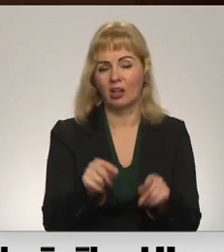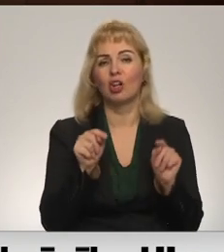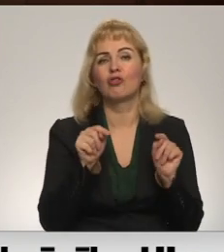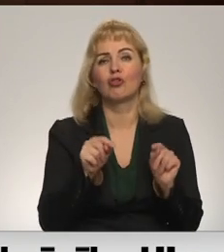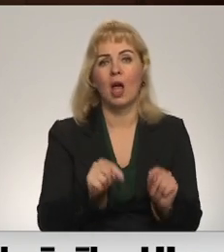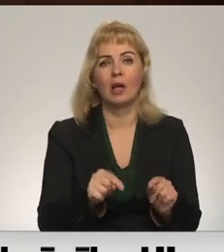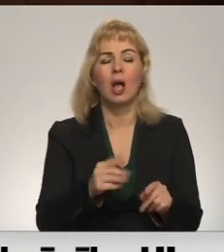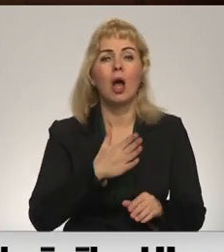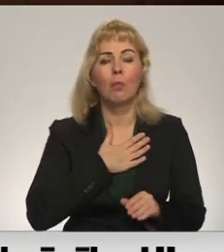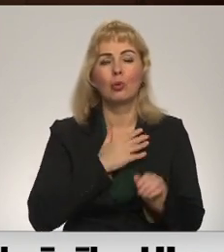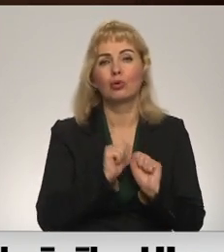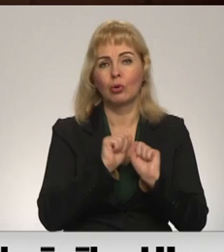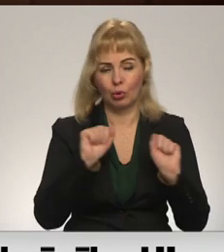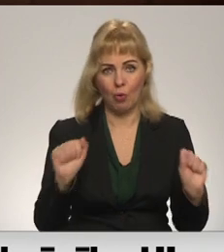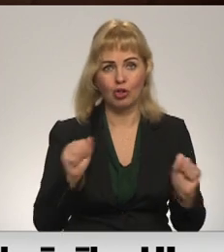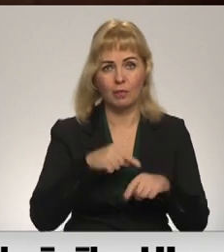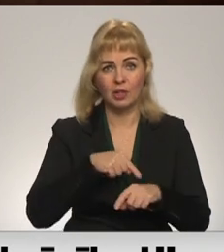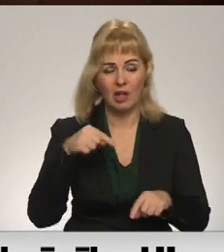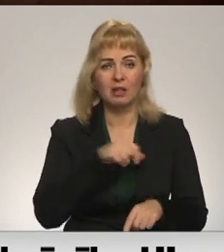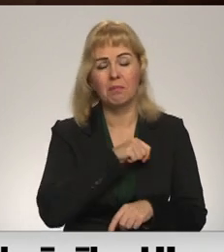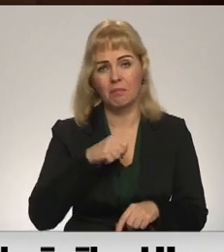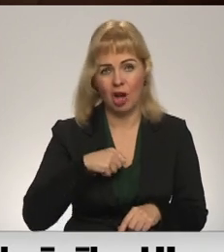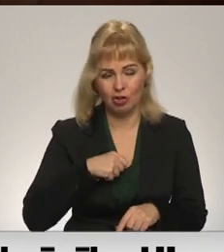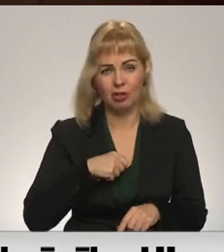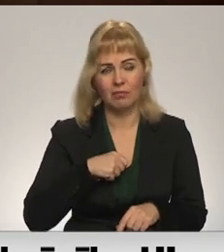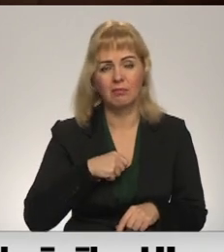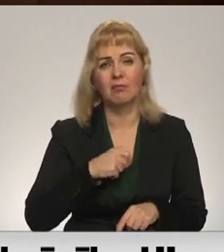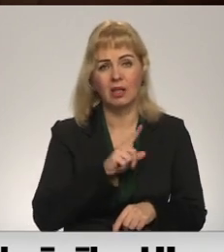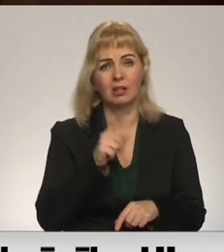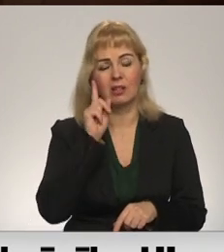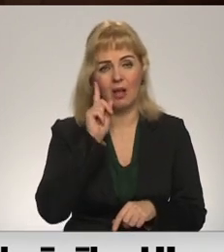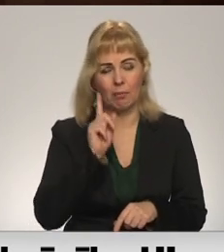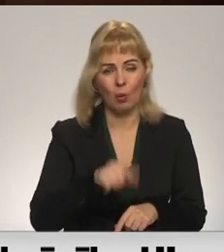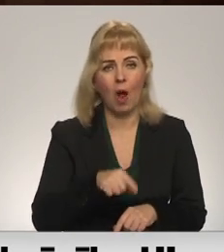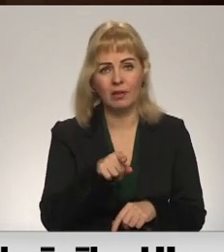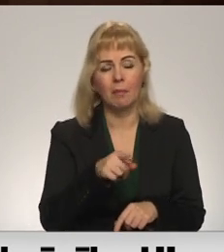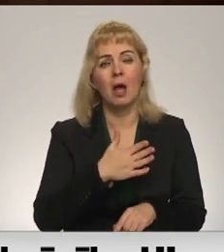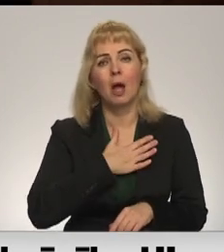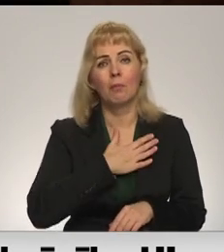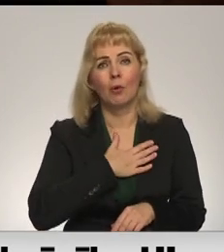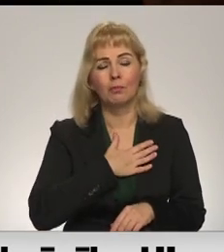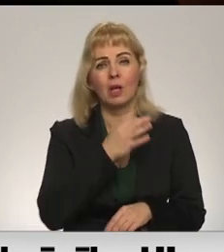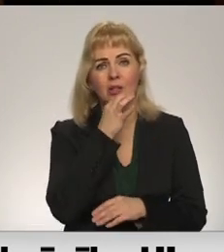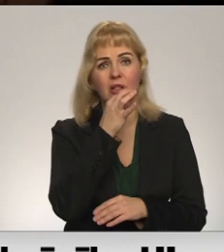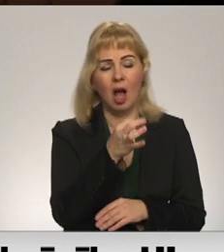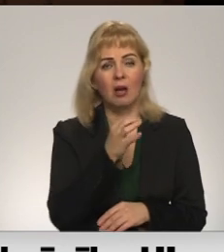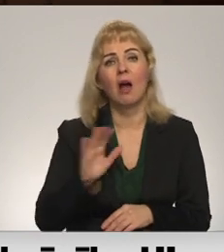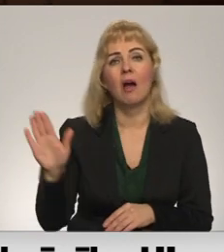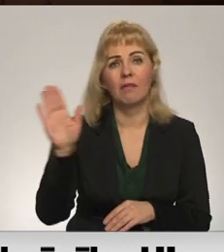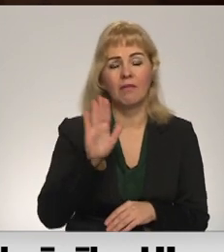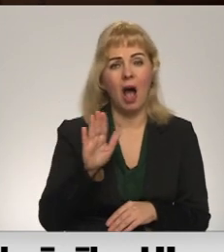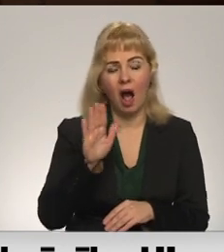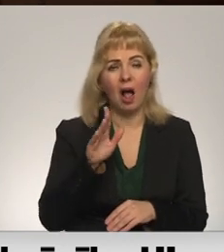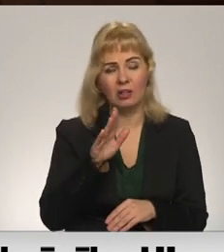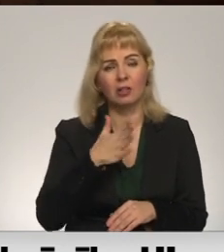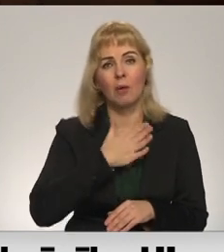Un tā mūsu drošības sajūta, kas mums pašiem šķiet pašsaprotam un ko mums arī pauž mūsu valsts